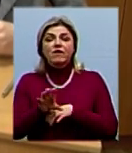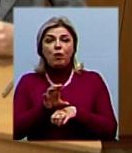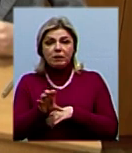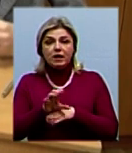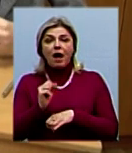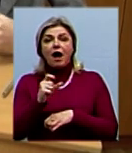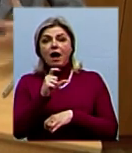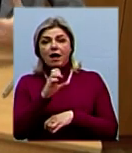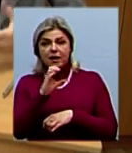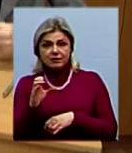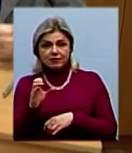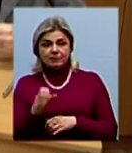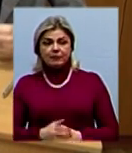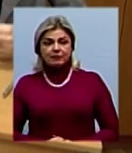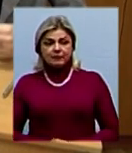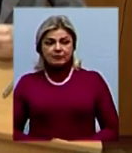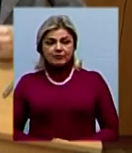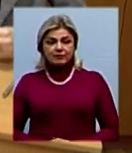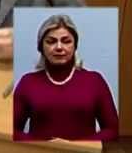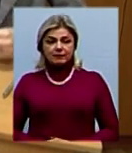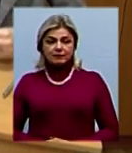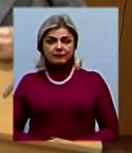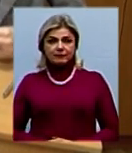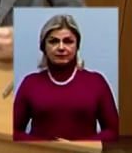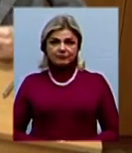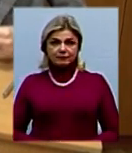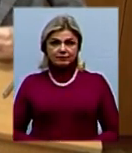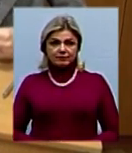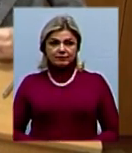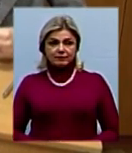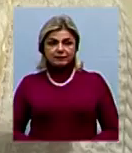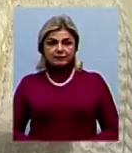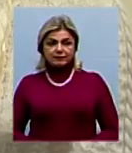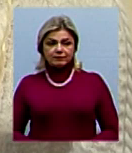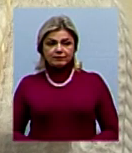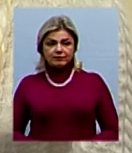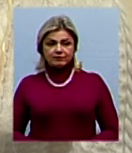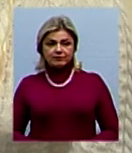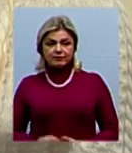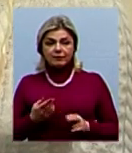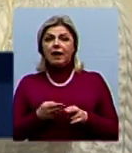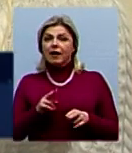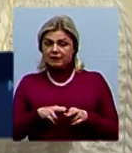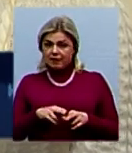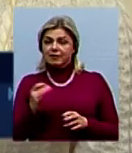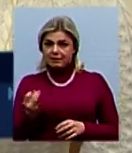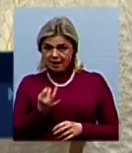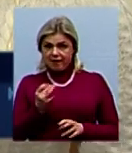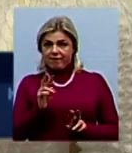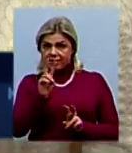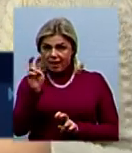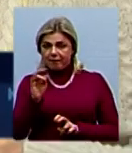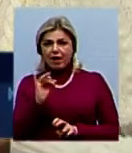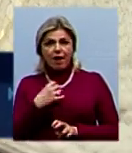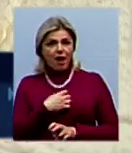виробництво електроенергії на атомних електростанціях України. Це цікава тема і актуальна, тому